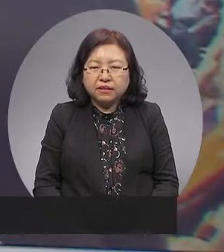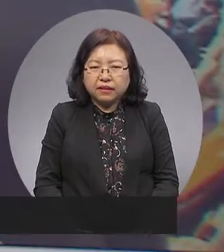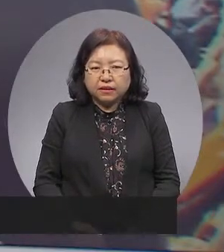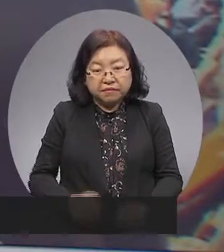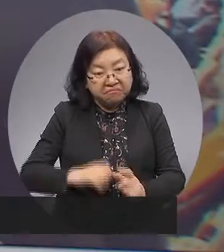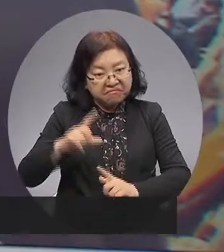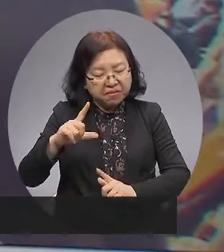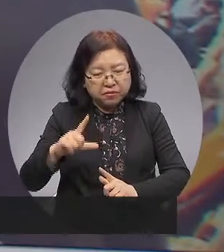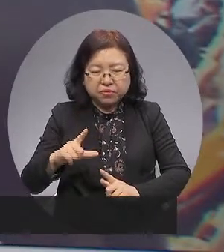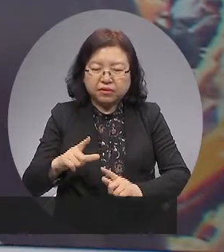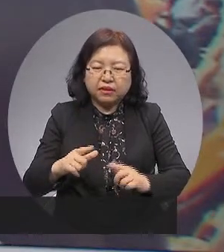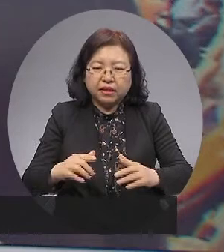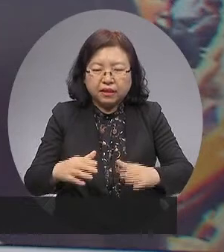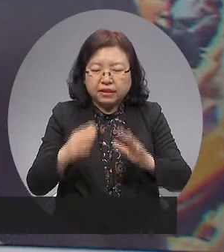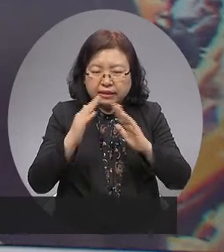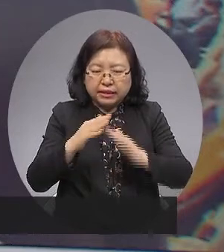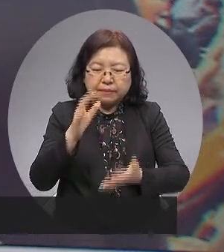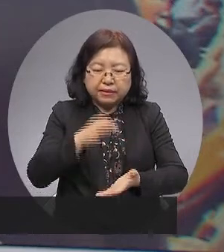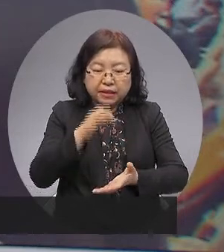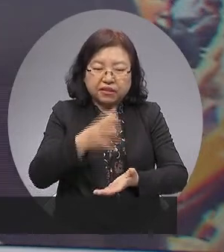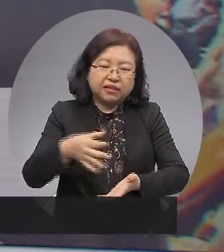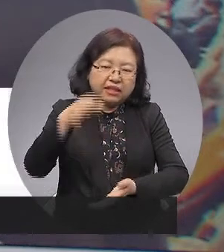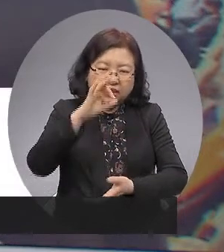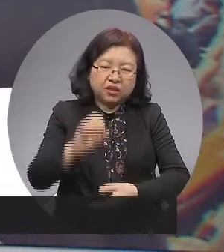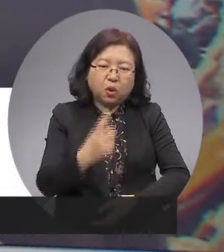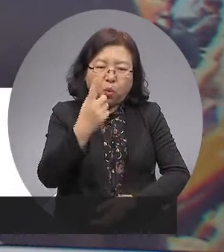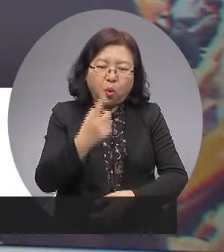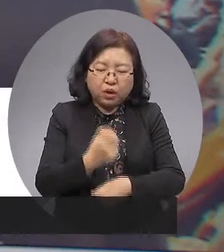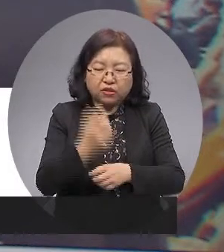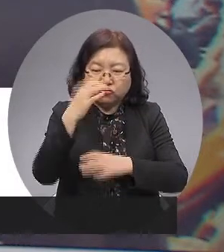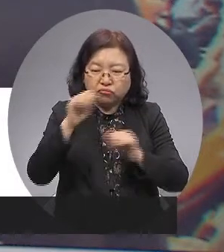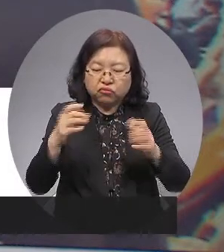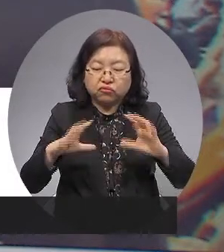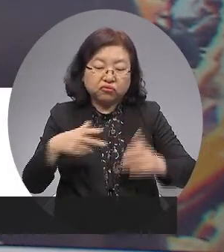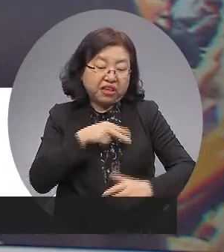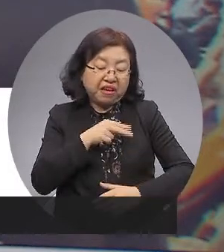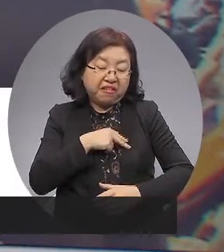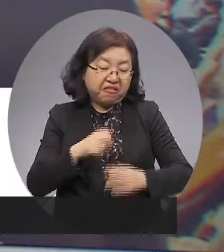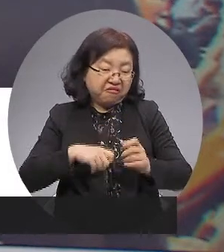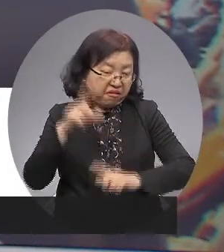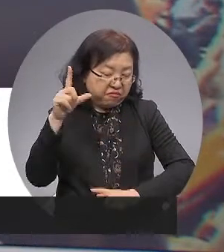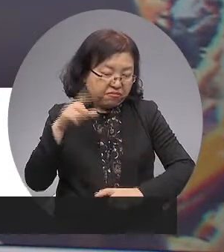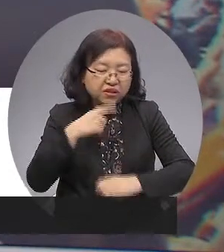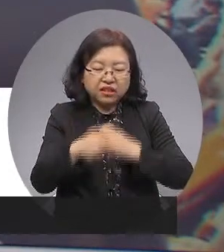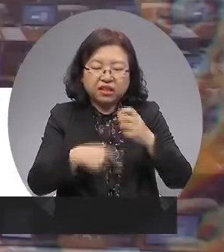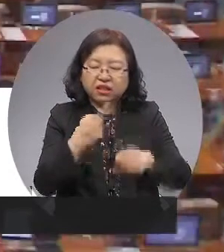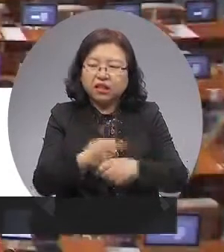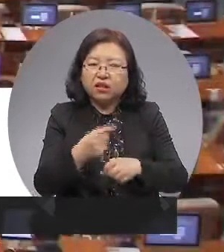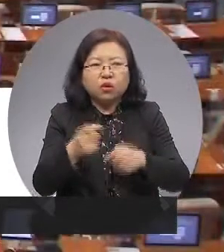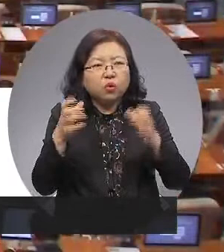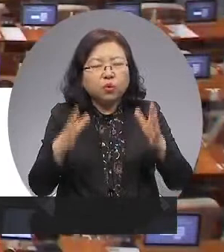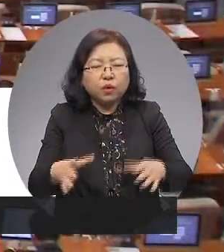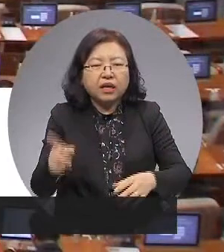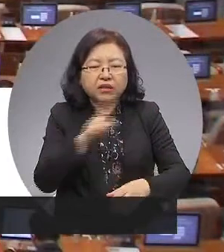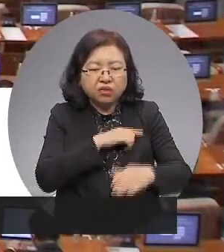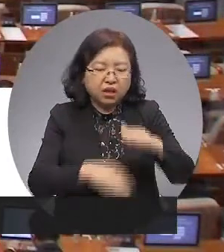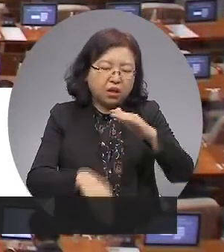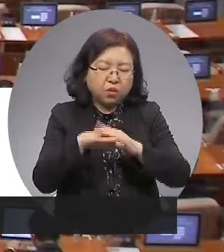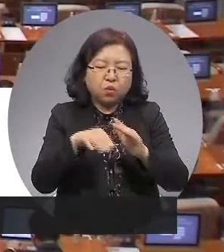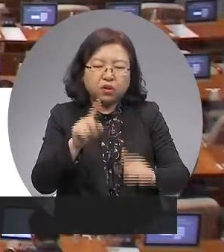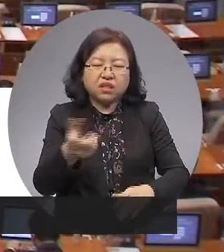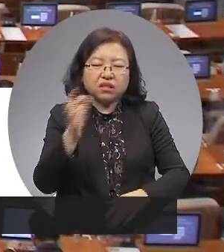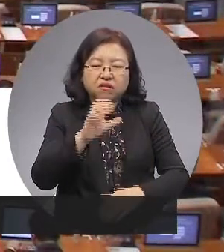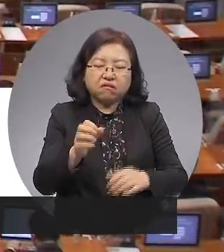주로 부동산 가격 상승의 영향으로 충북 국회의원 대부분의 재산이 1년 사이 최소 1억 원 이상